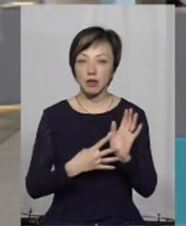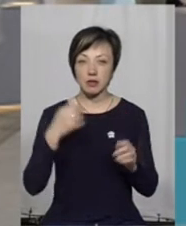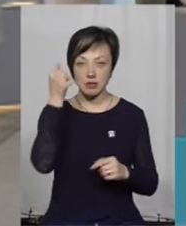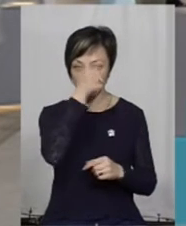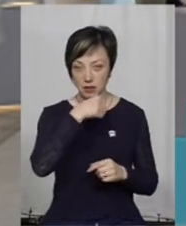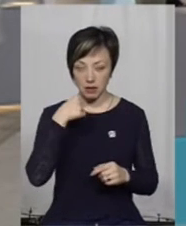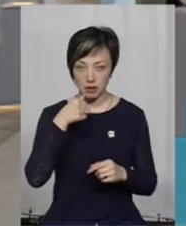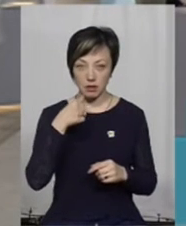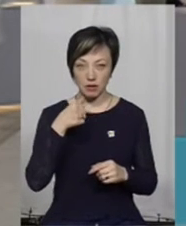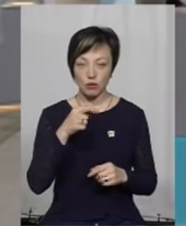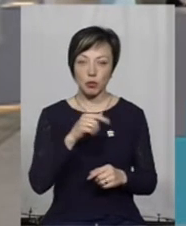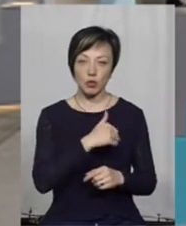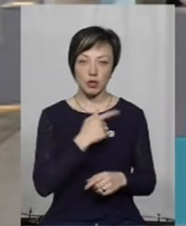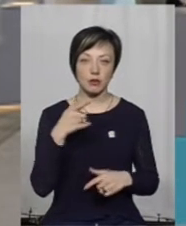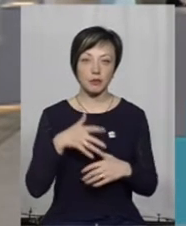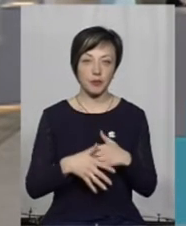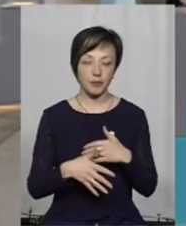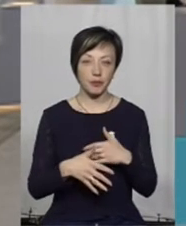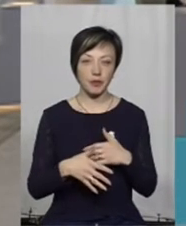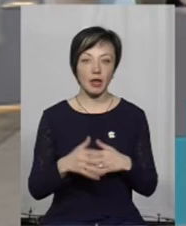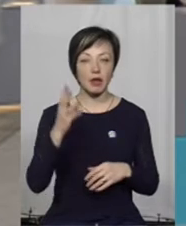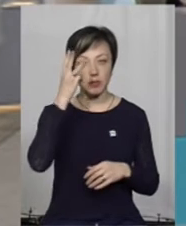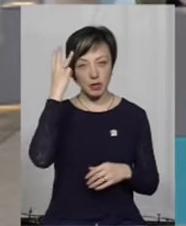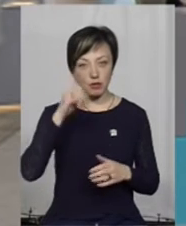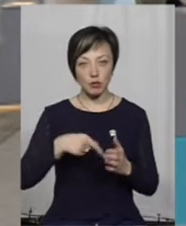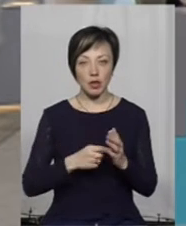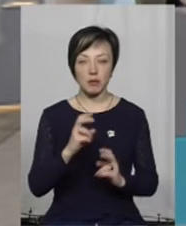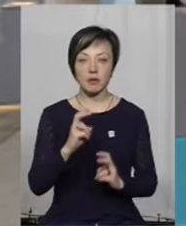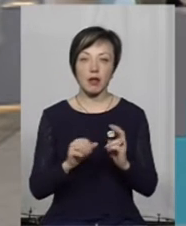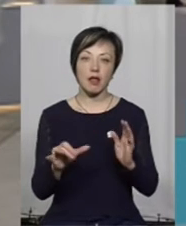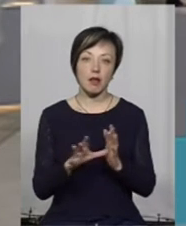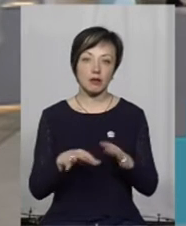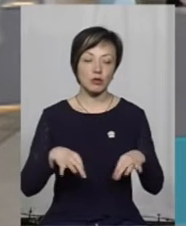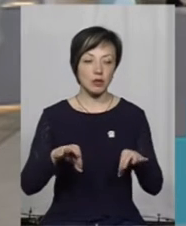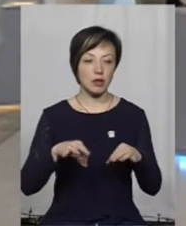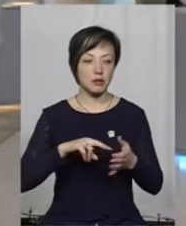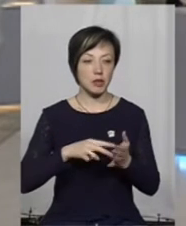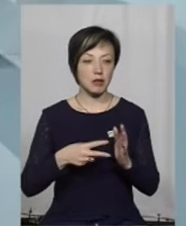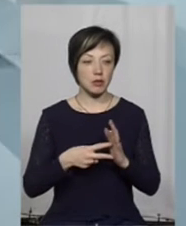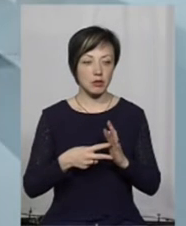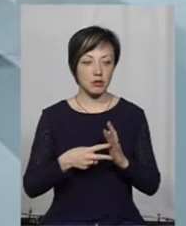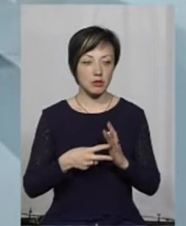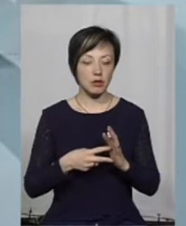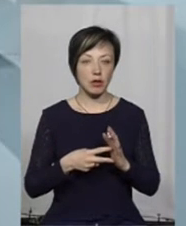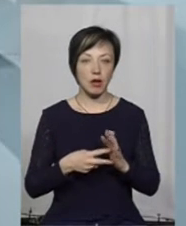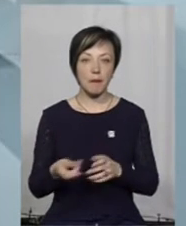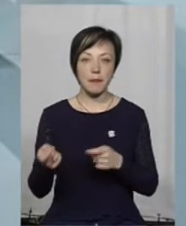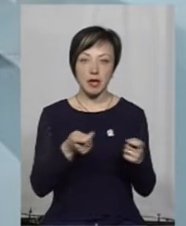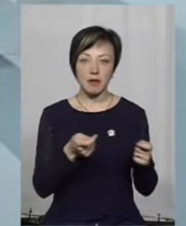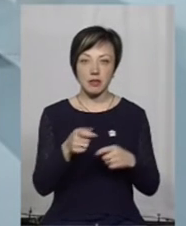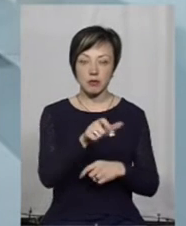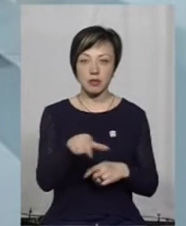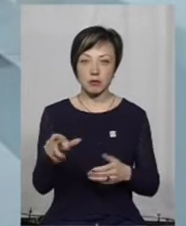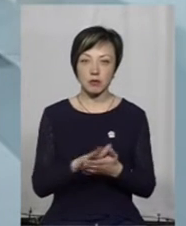2019 рік, тут, щоб ми хотіли розуміти, на Хмельницьке комунальне підприємство «Електротранс» передбачено на перевезення пасажирів